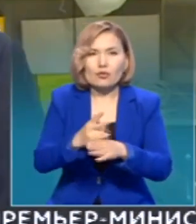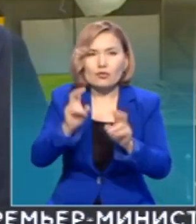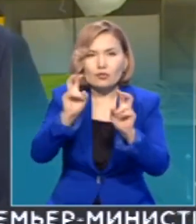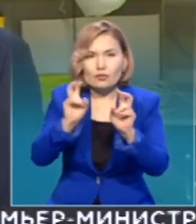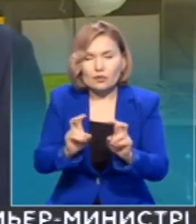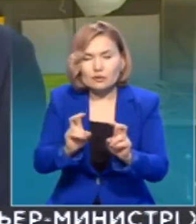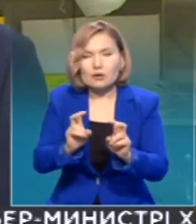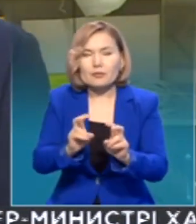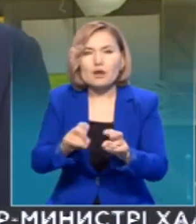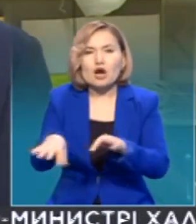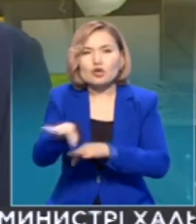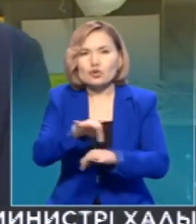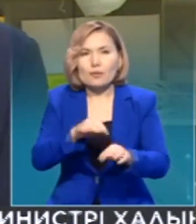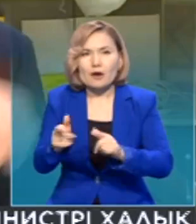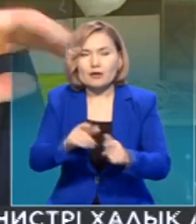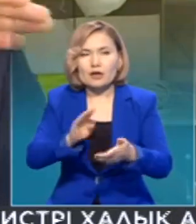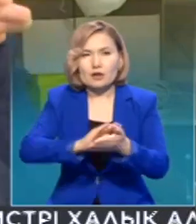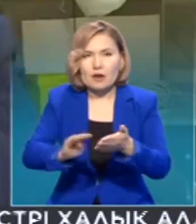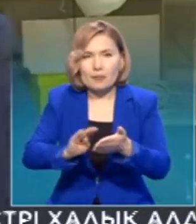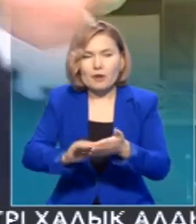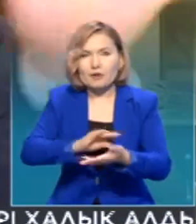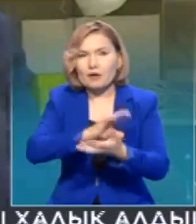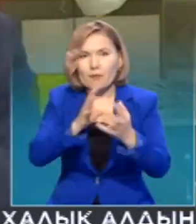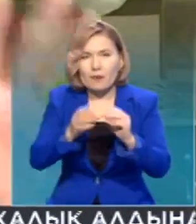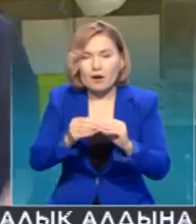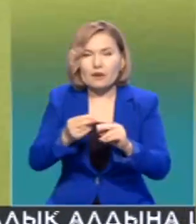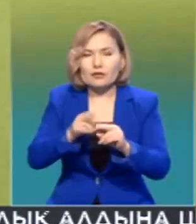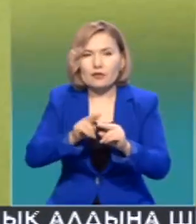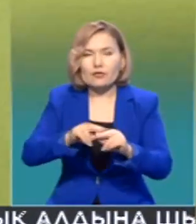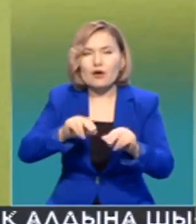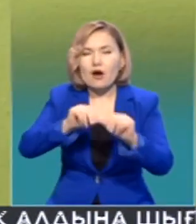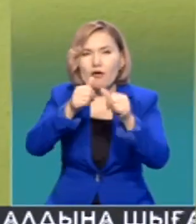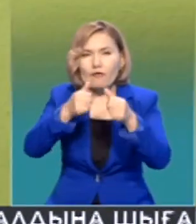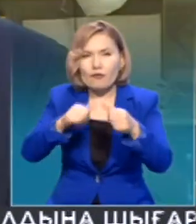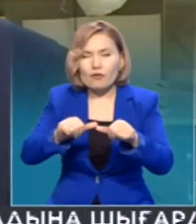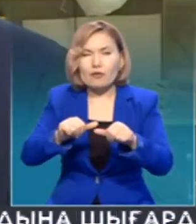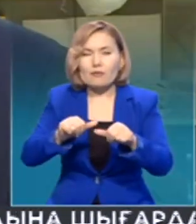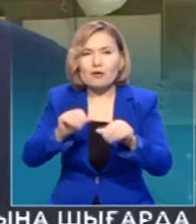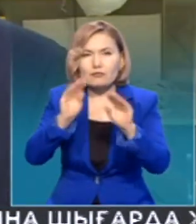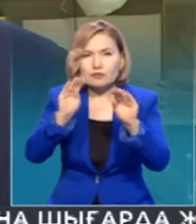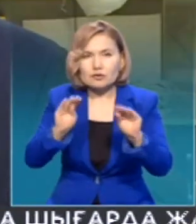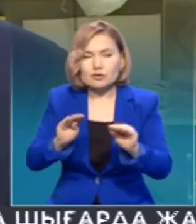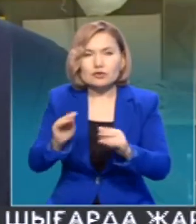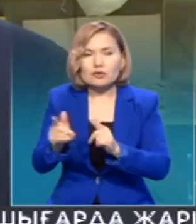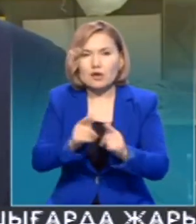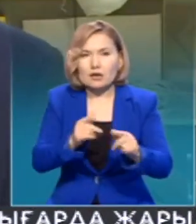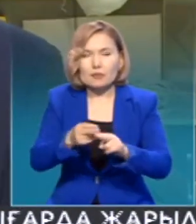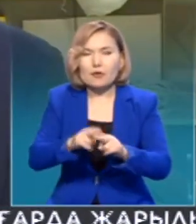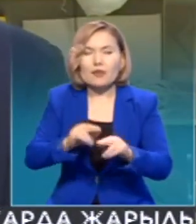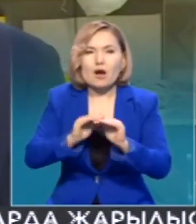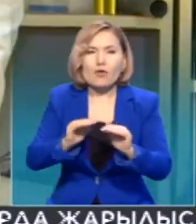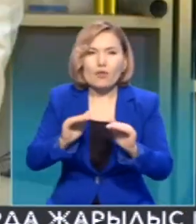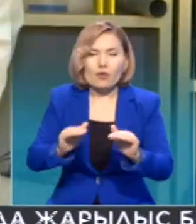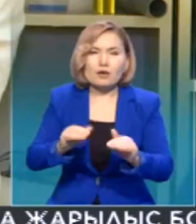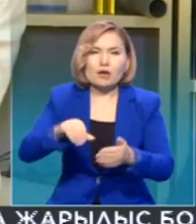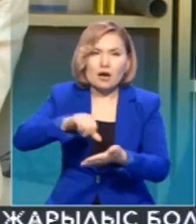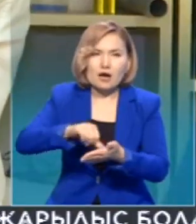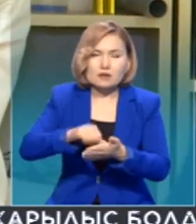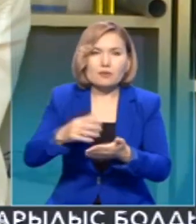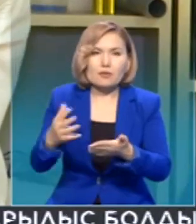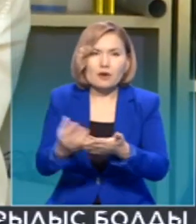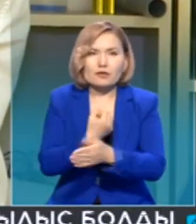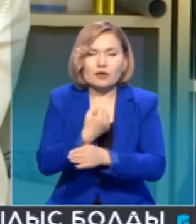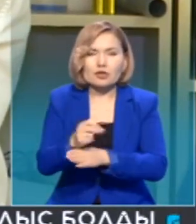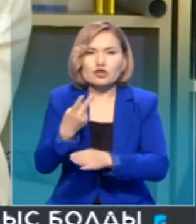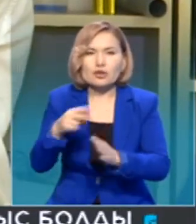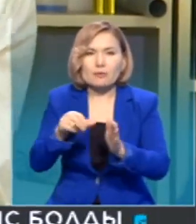бәрін дұрыстап тұрып жазып, тақтаның бәрін бүкіл формамен толтырып осылай отыратын едік. Осы жылы қатысқан оқушылардың саны рекордты болды. 26 мың